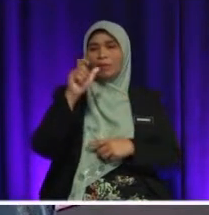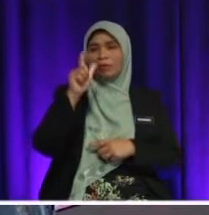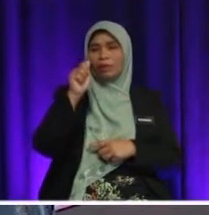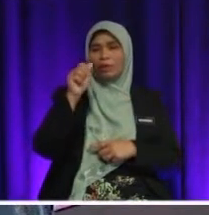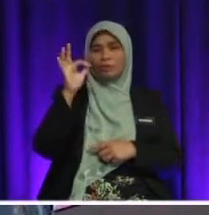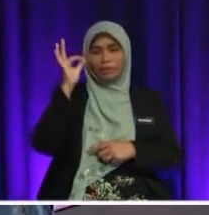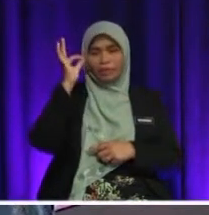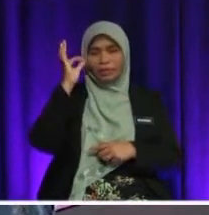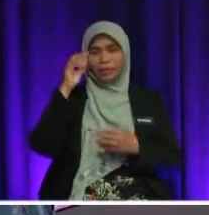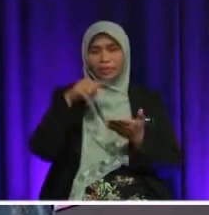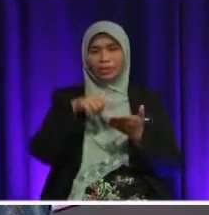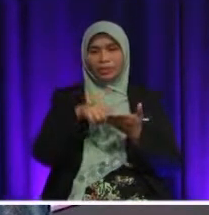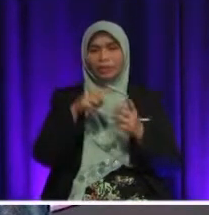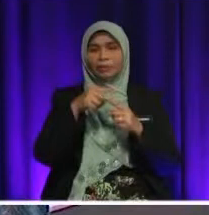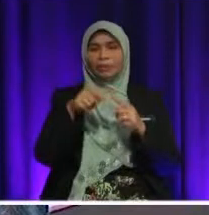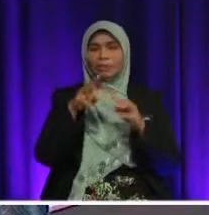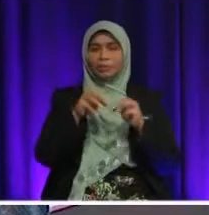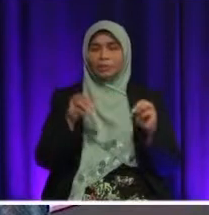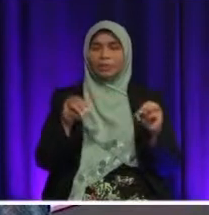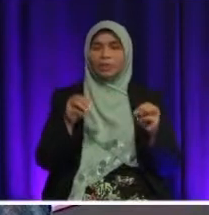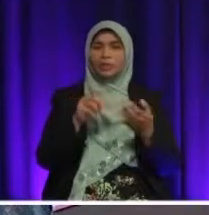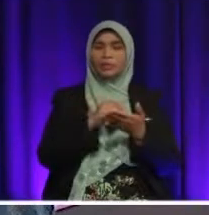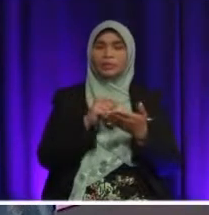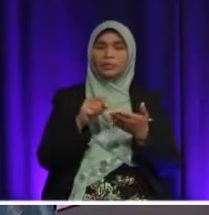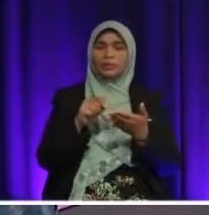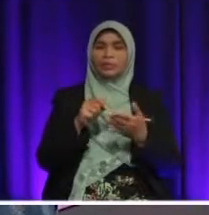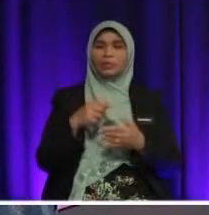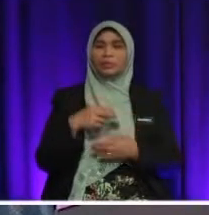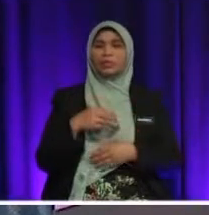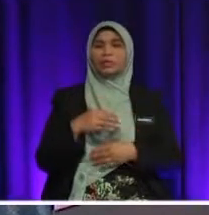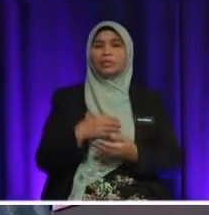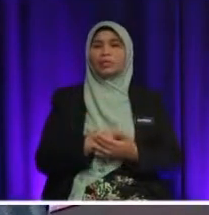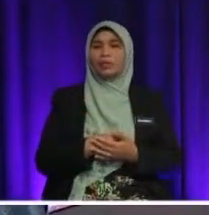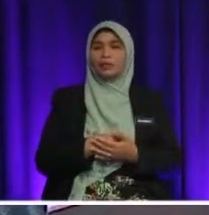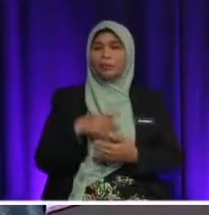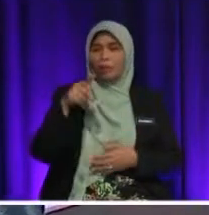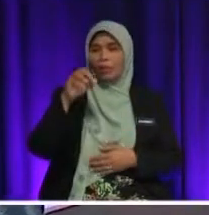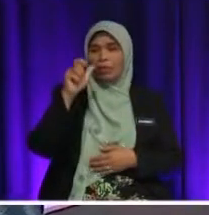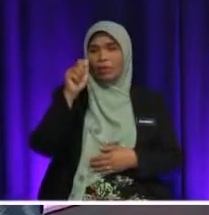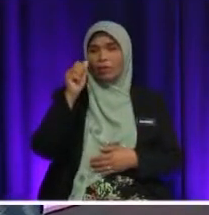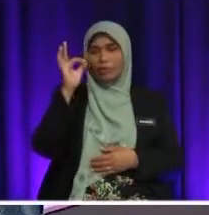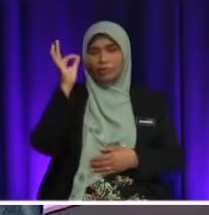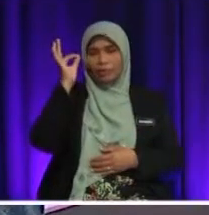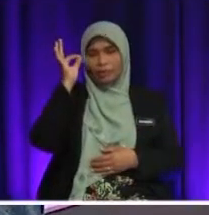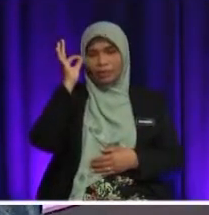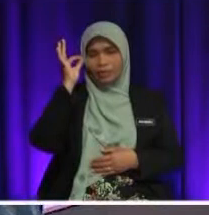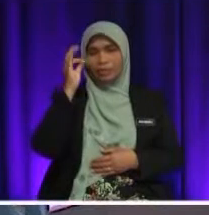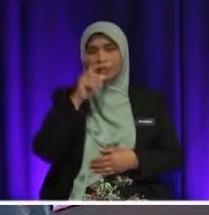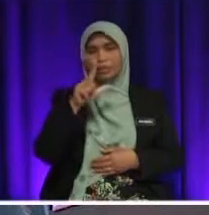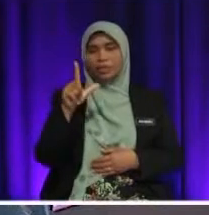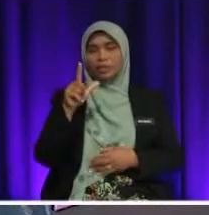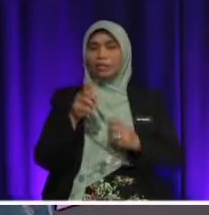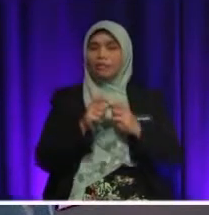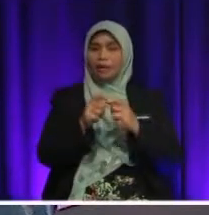mulai menulis multitudes hulubalang Raja Naga Apollo sihir yang terdapat pada hulubalang raja naga ialah